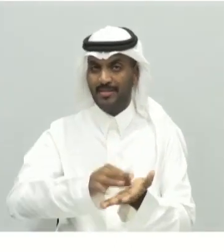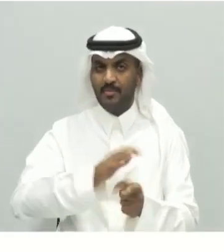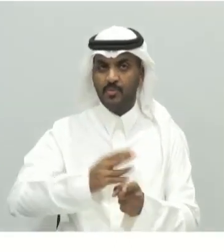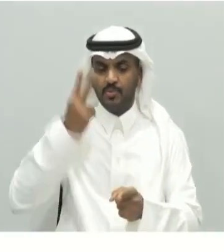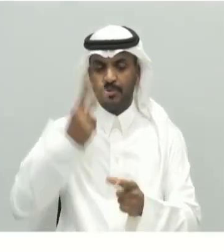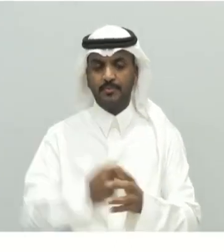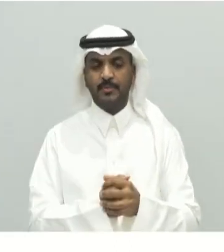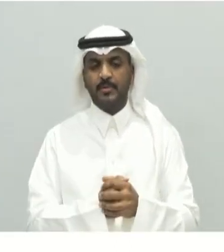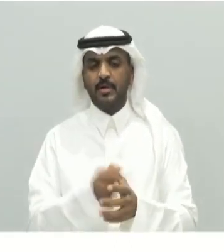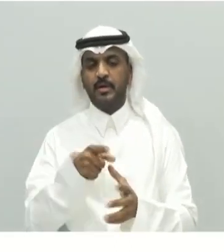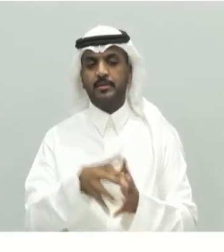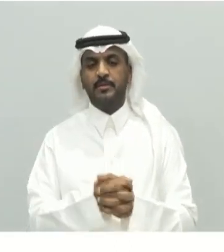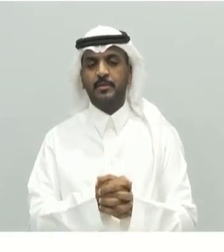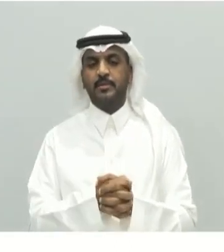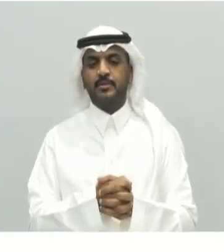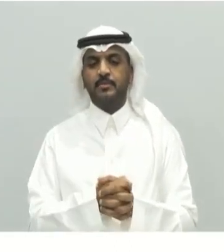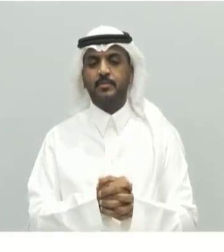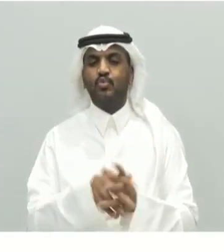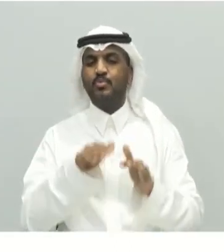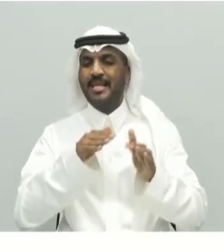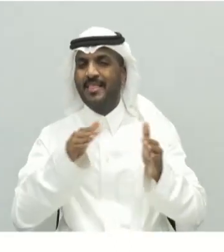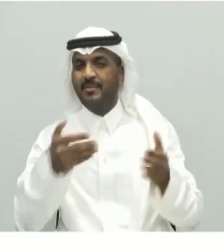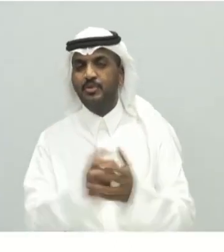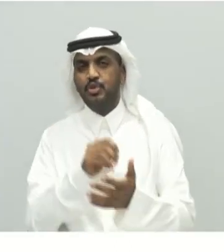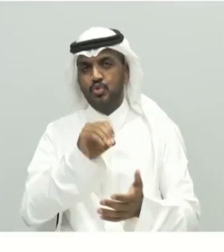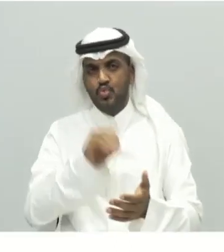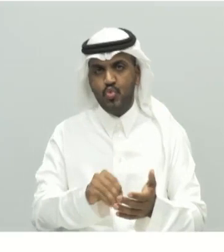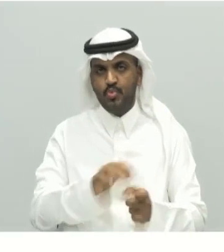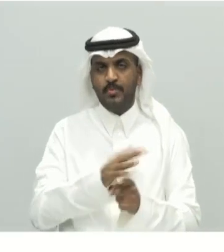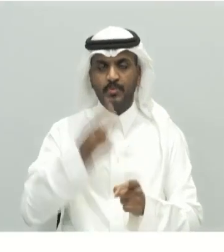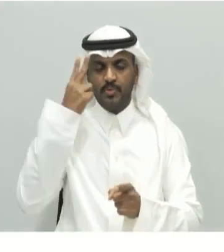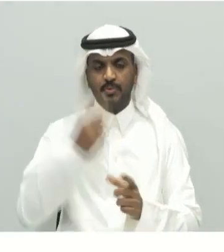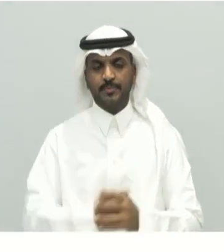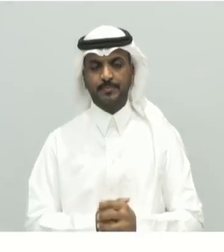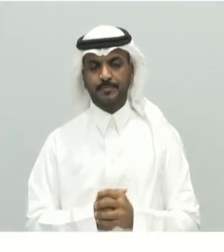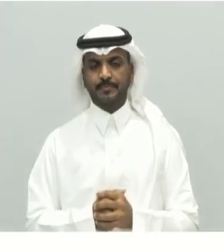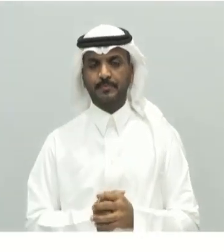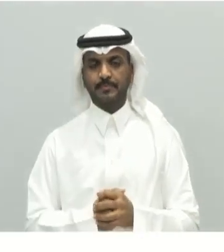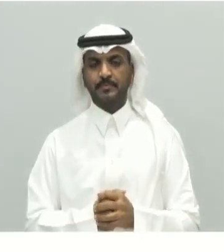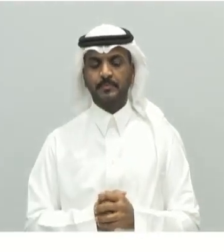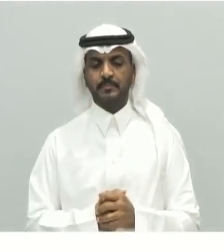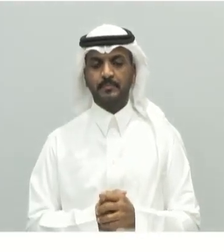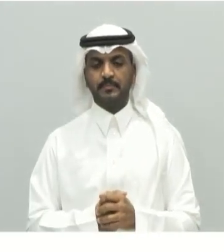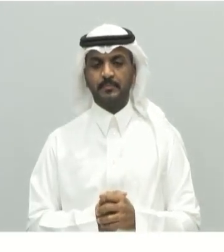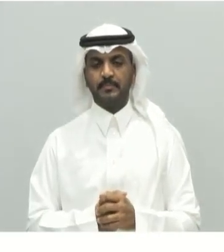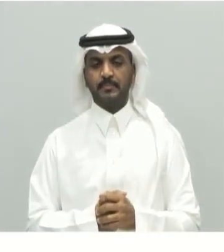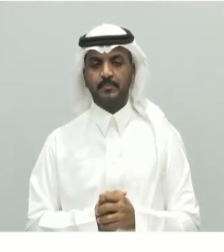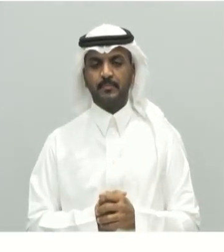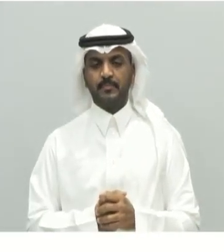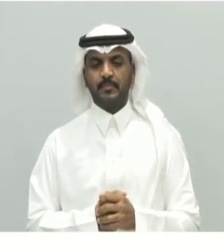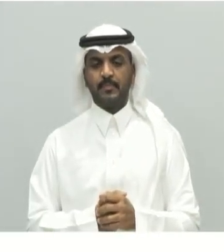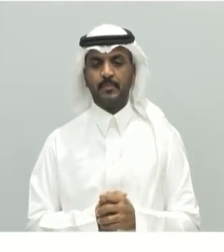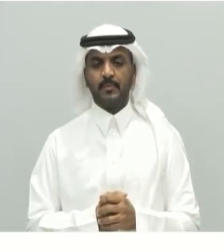السعوديه خطا هي من هضاب جنوب المملكه العربيه السعوديه